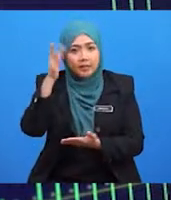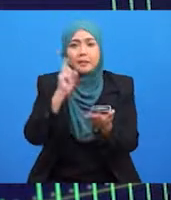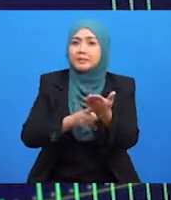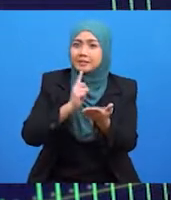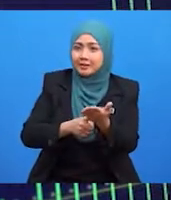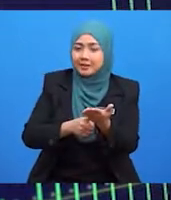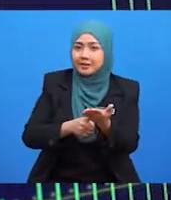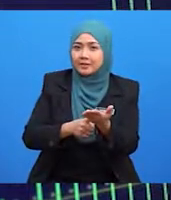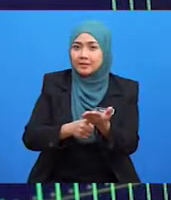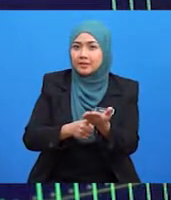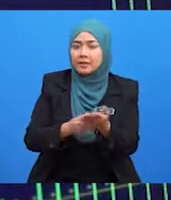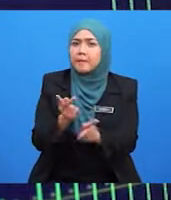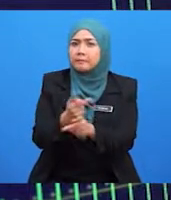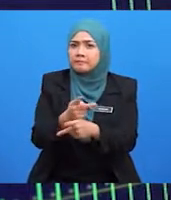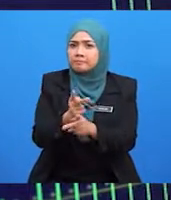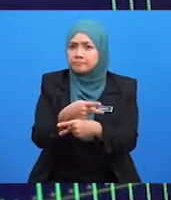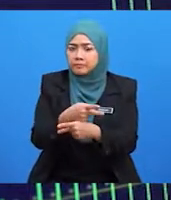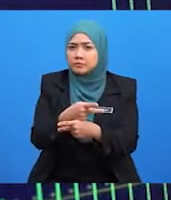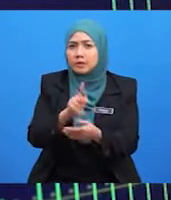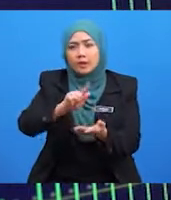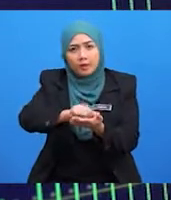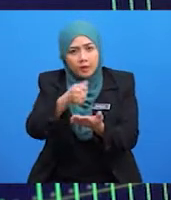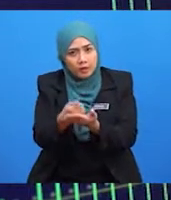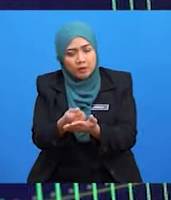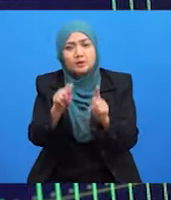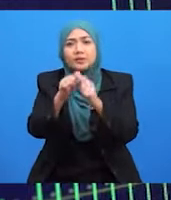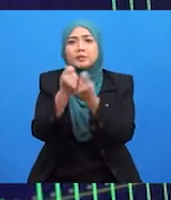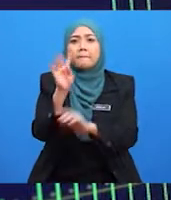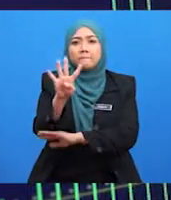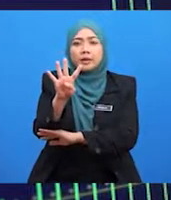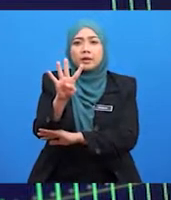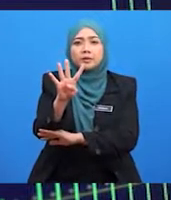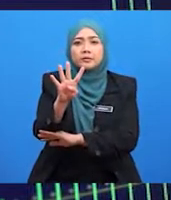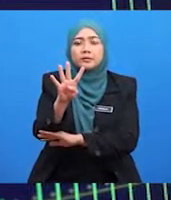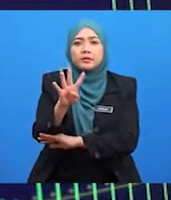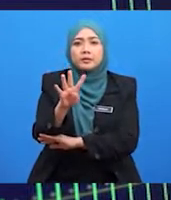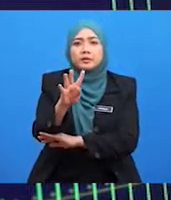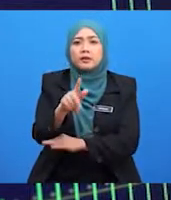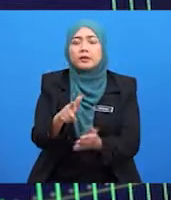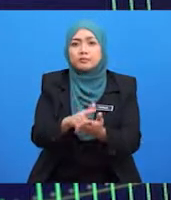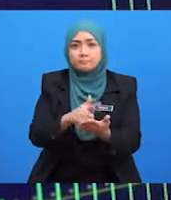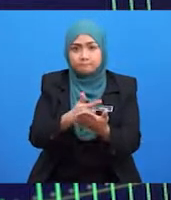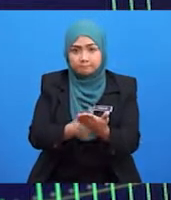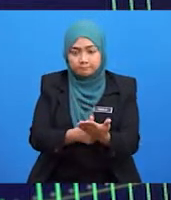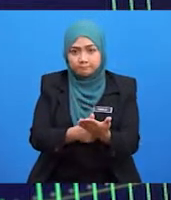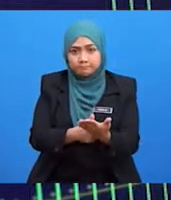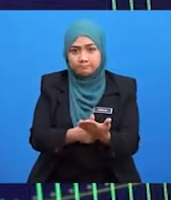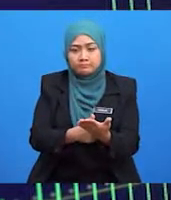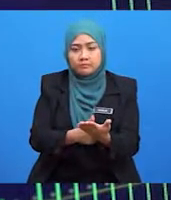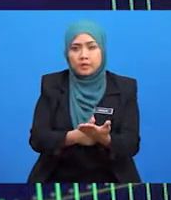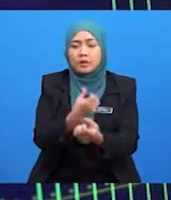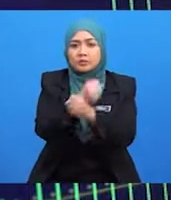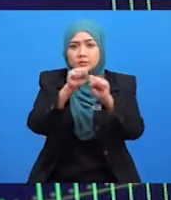berkaitan dengan prinsip perakaunan tingkatan 4, modul pelarasan pada tarikh imbangan dan